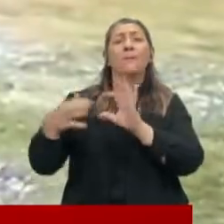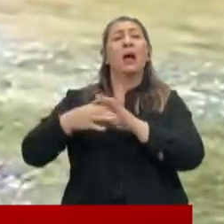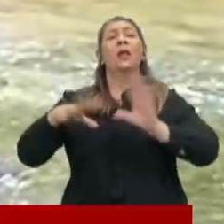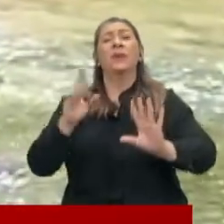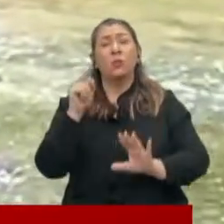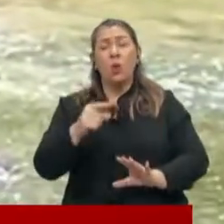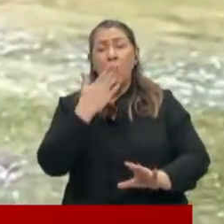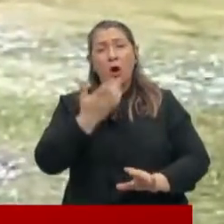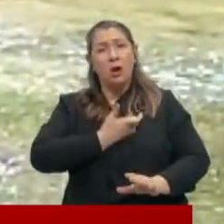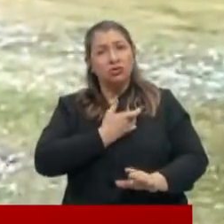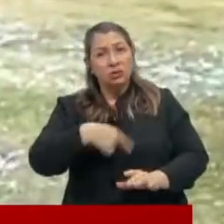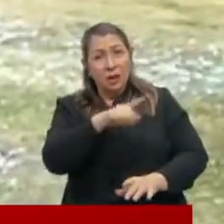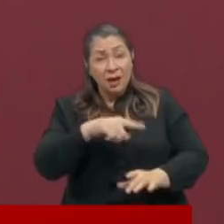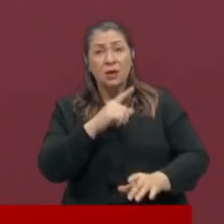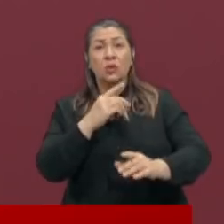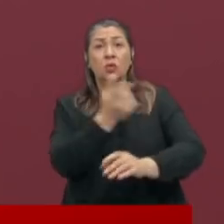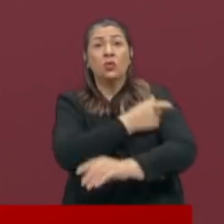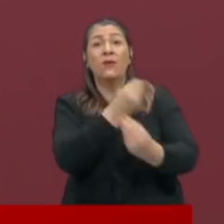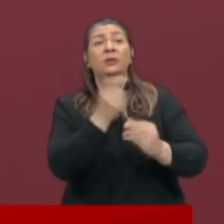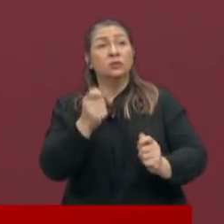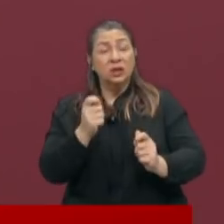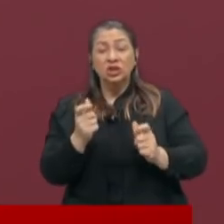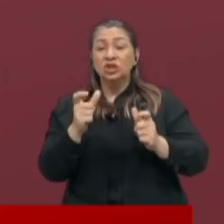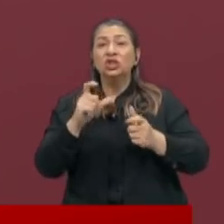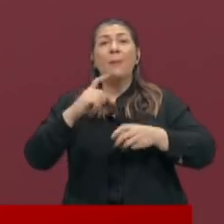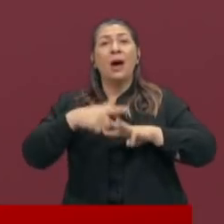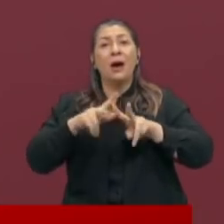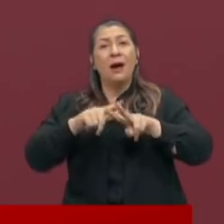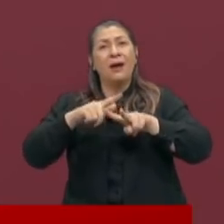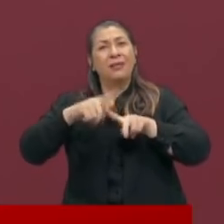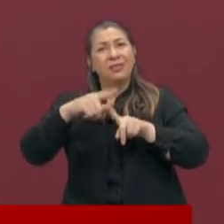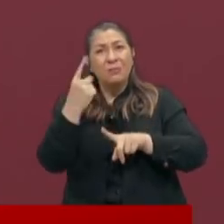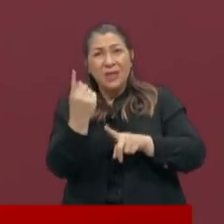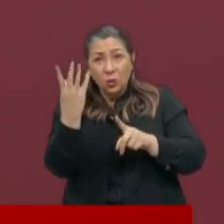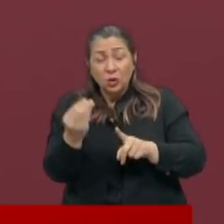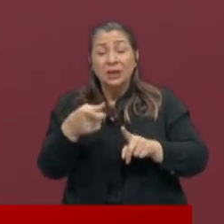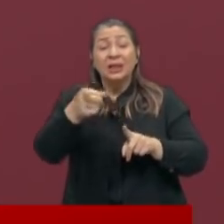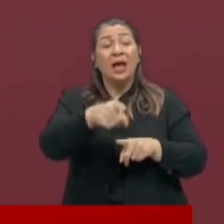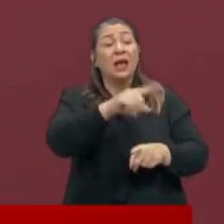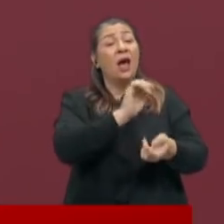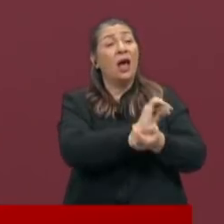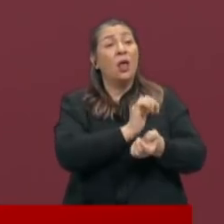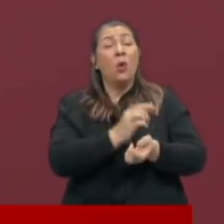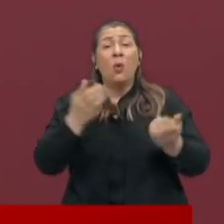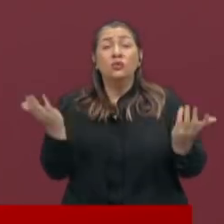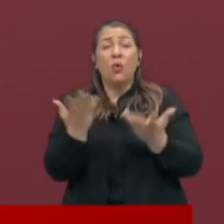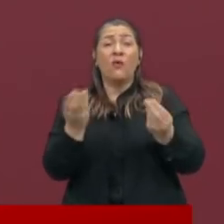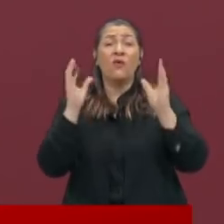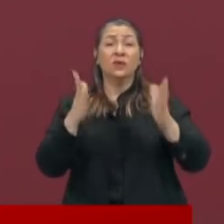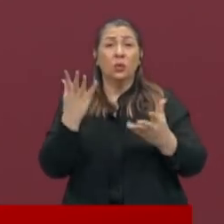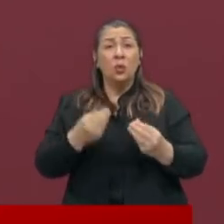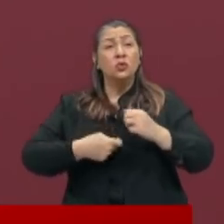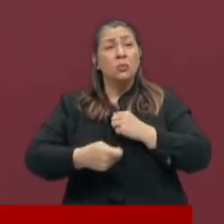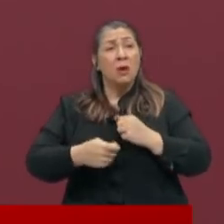bu öğrencilere yurt sağlamak zorundasınız. Cemaatlerden bir tane oluyorsa diğer türlü ailelerden onlarca oluyor.